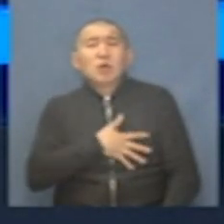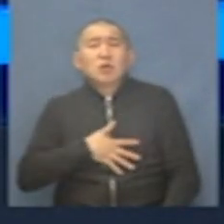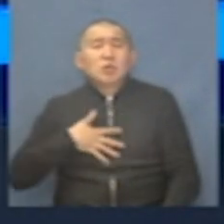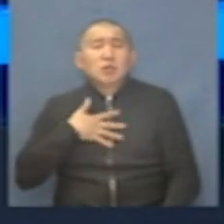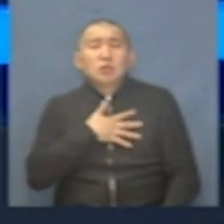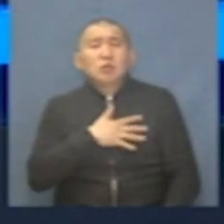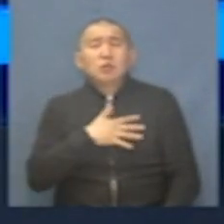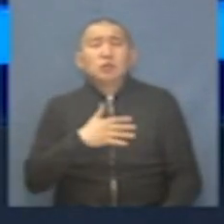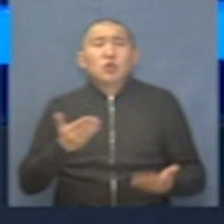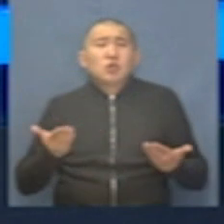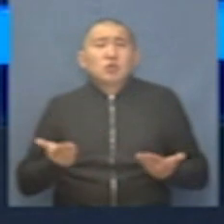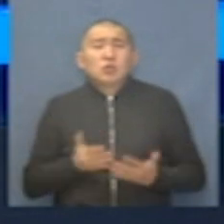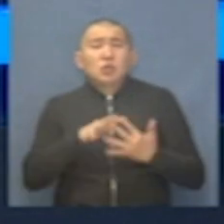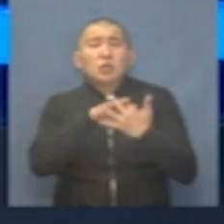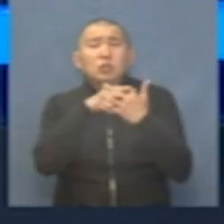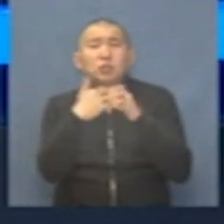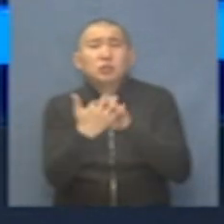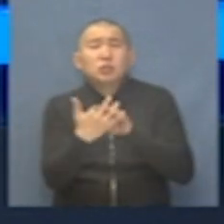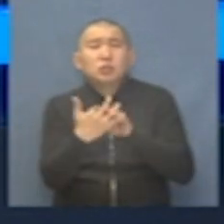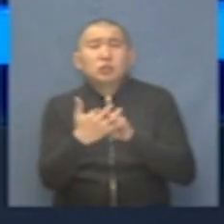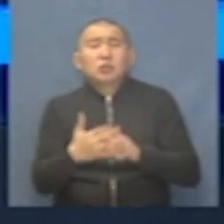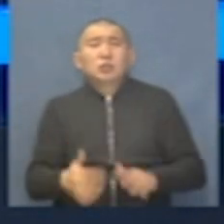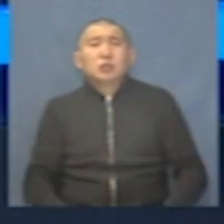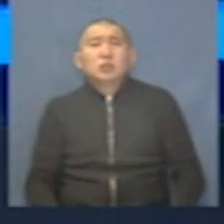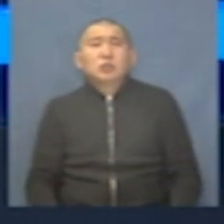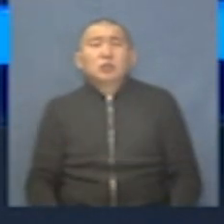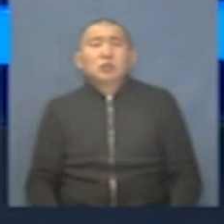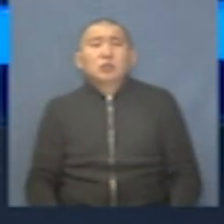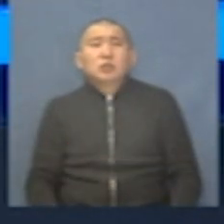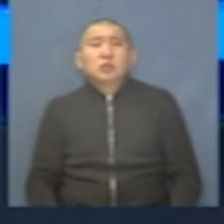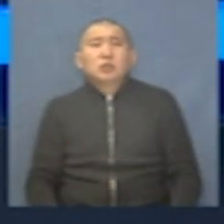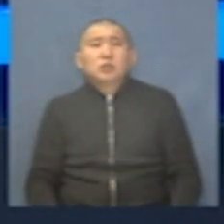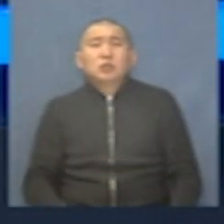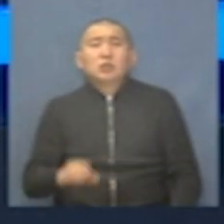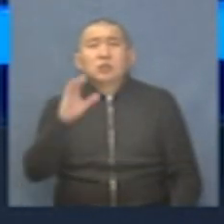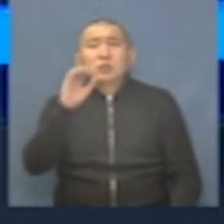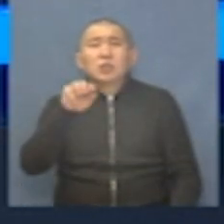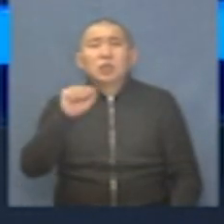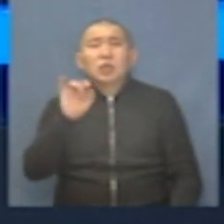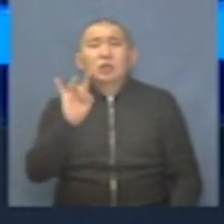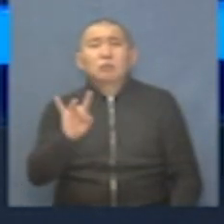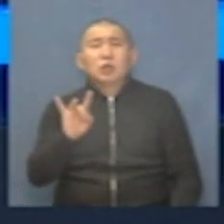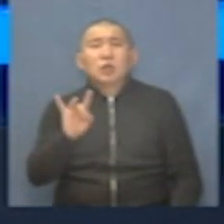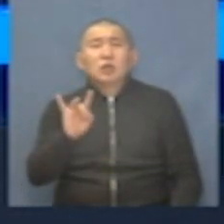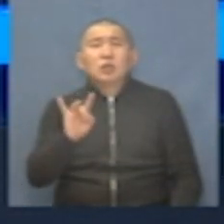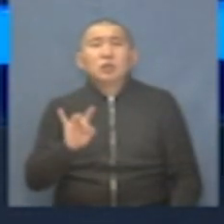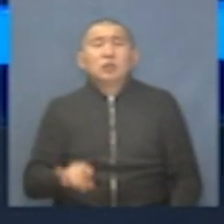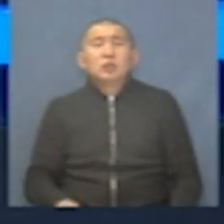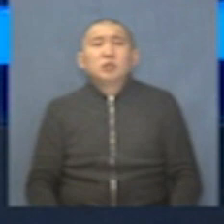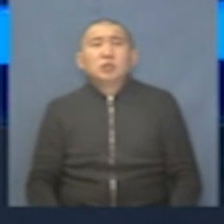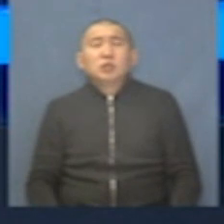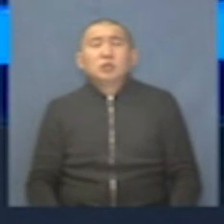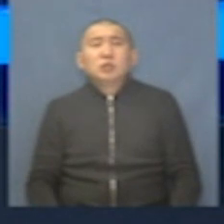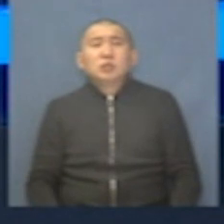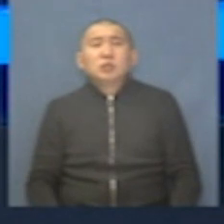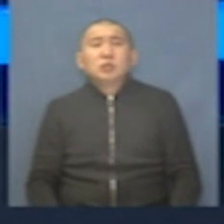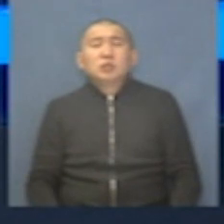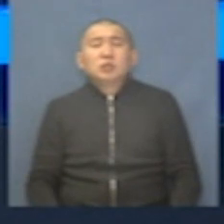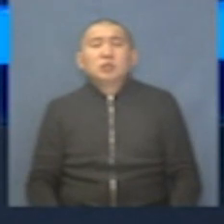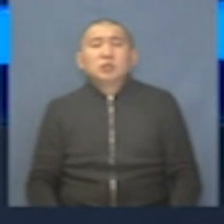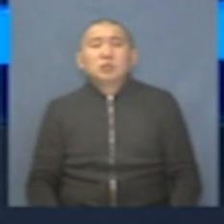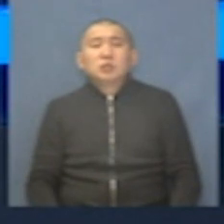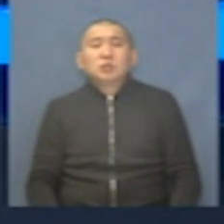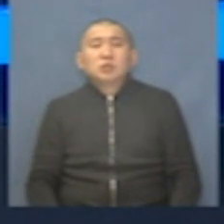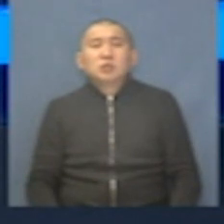көп. Алдымен ауыл учаскесі орман қорынан шығарылып, Самар ауылдық округіне қараса деген уәждерін айтты. Жергілікті